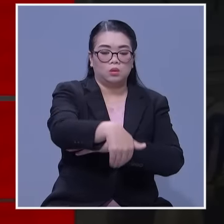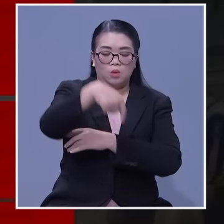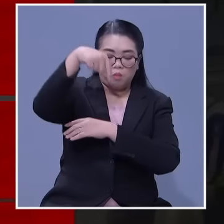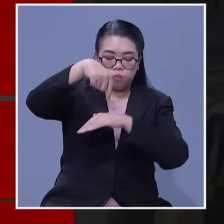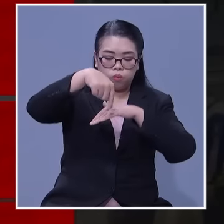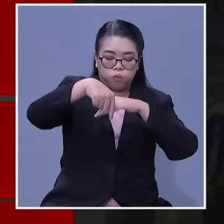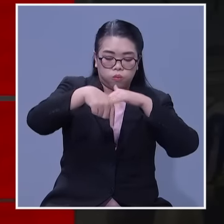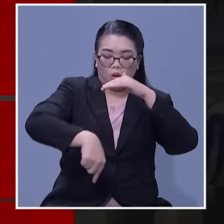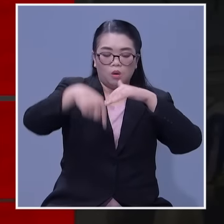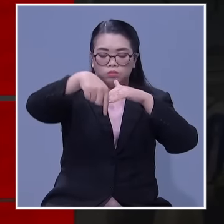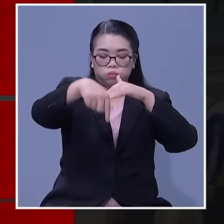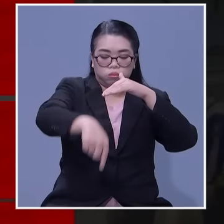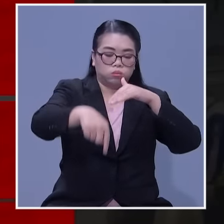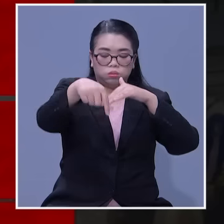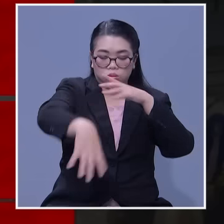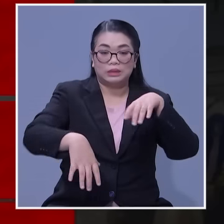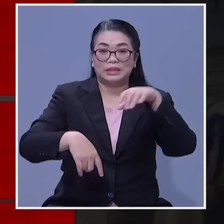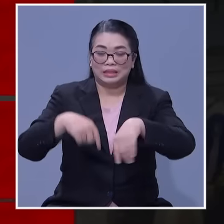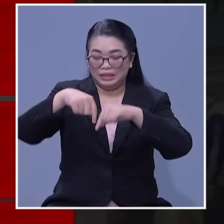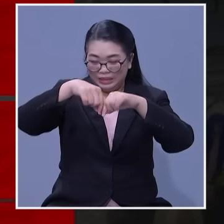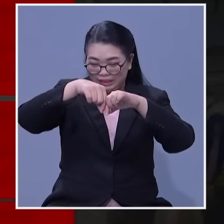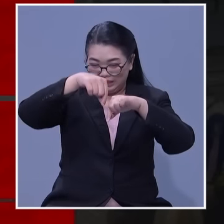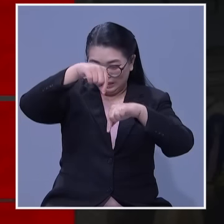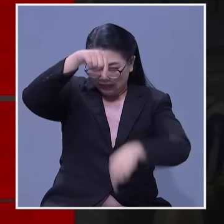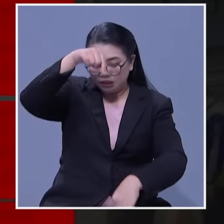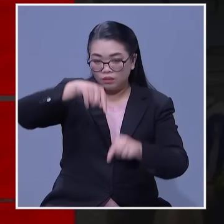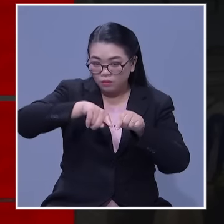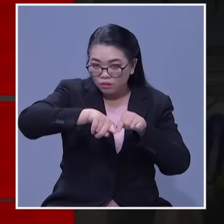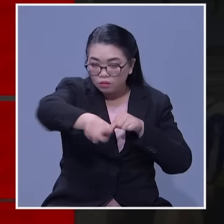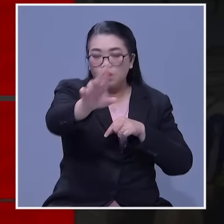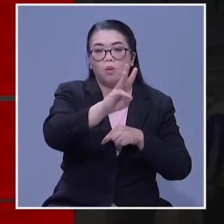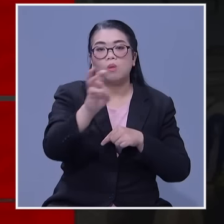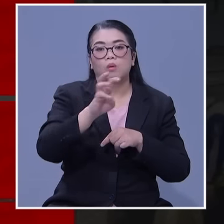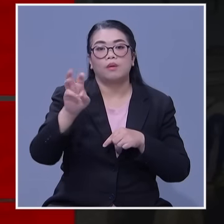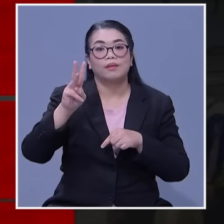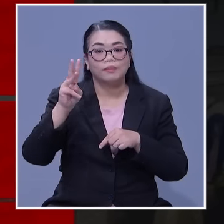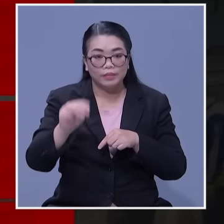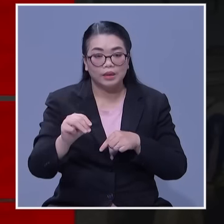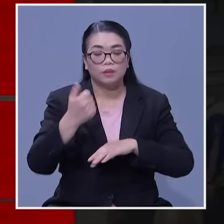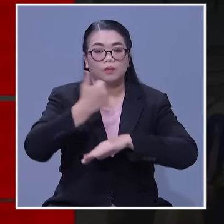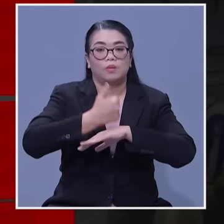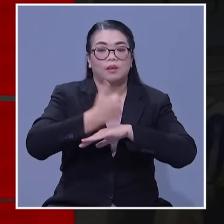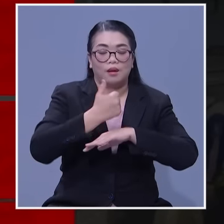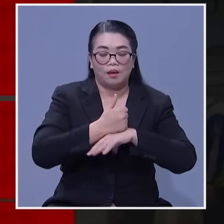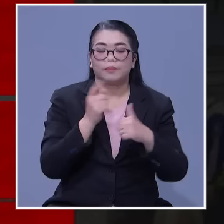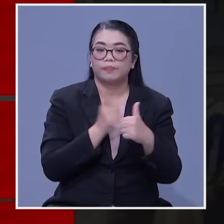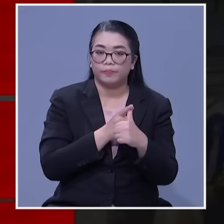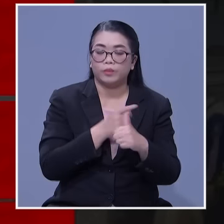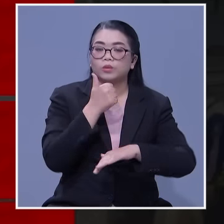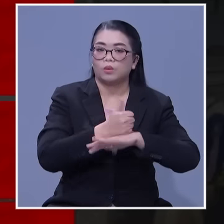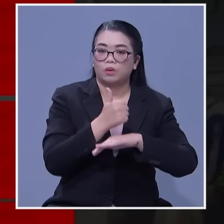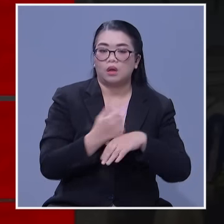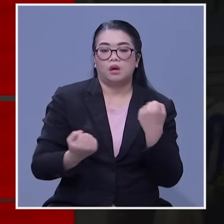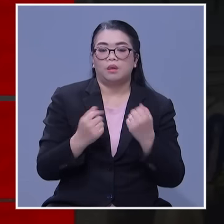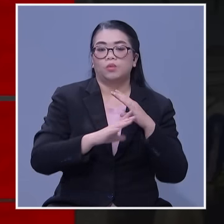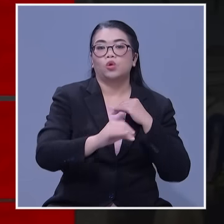อุโมงค์อยู่ที่บริเวณนี้ซึ่งอยู่ลึกจากปากอุโมงค์ไปประมาณสัก 600เมตโดยมีหัวหน้านะครับหัวหน้างานเนี่ยขับ